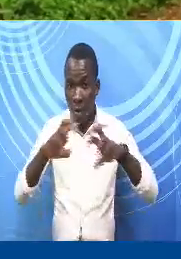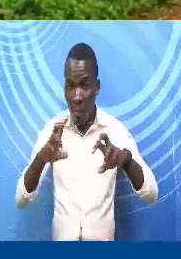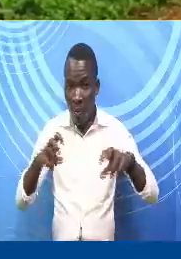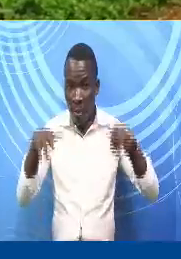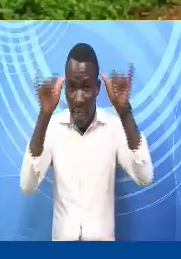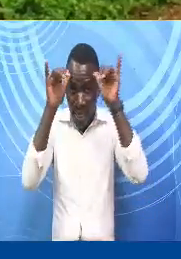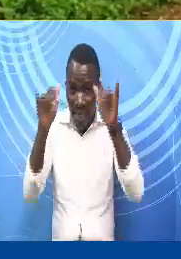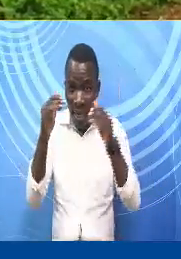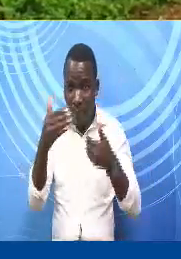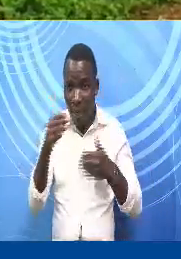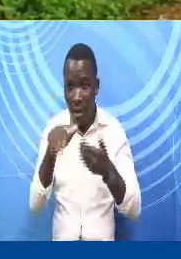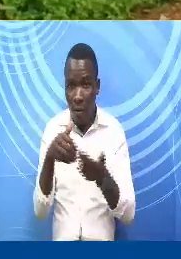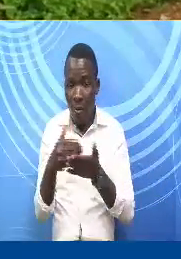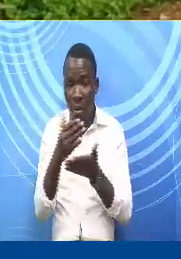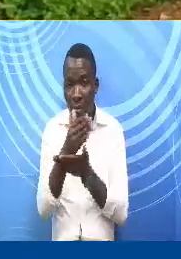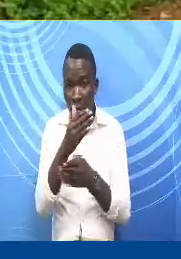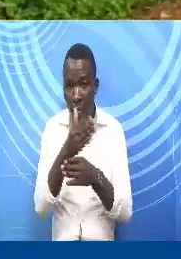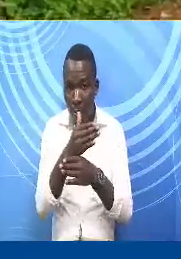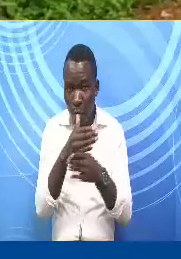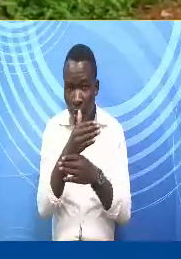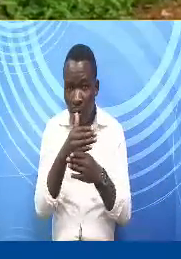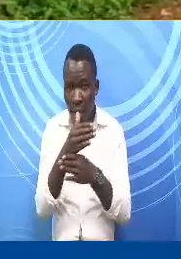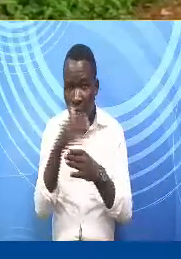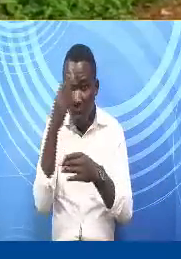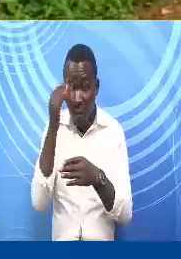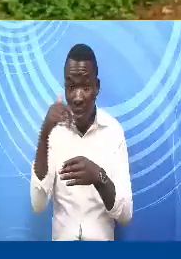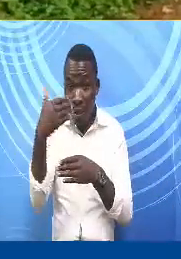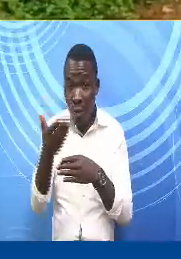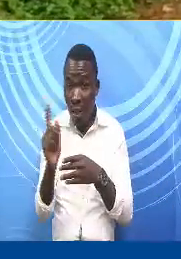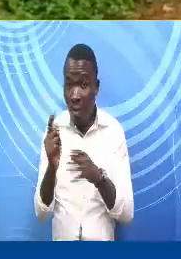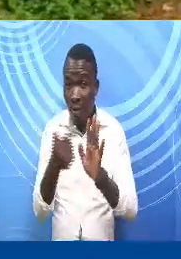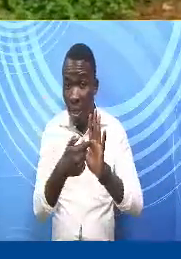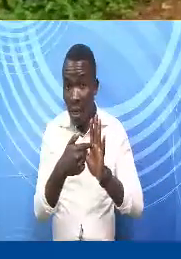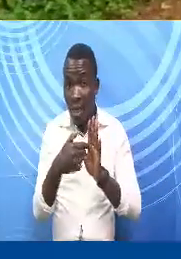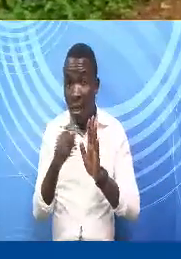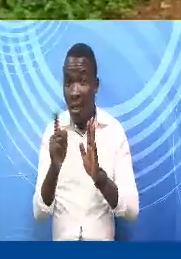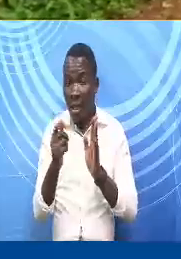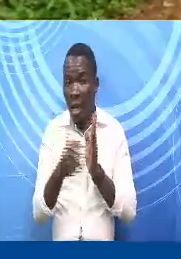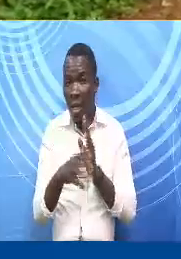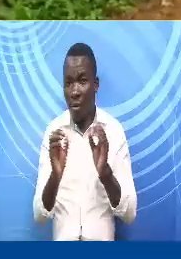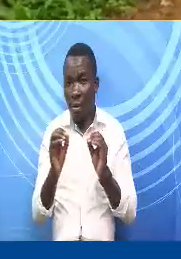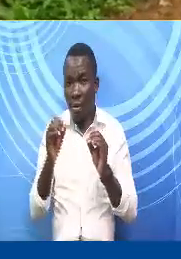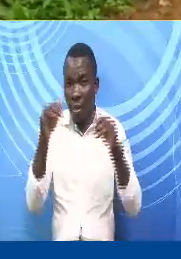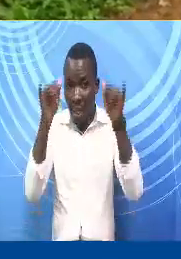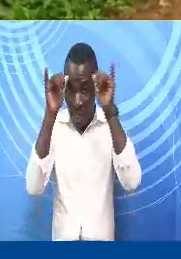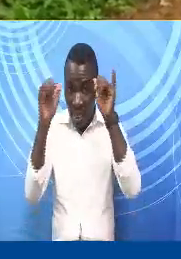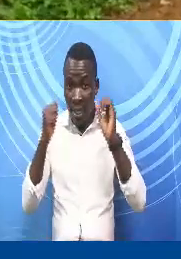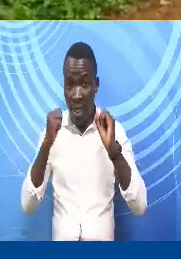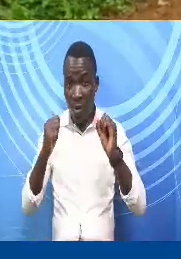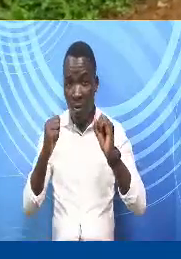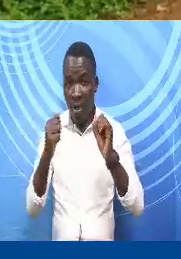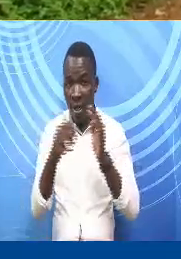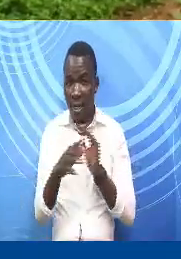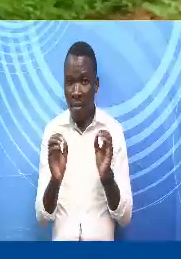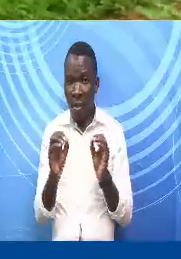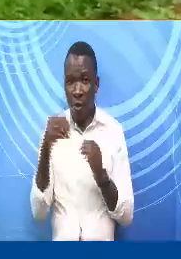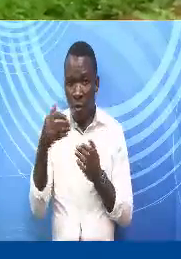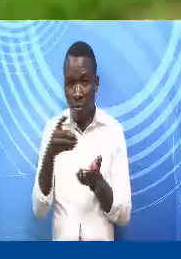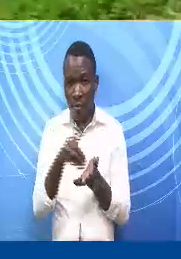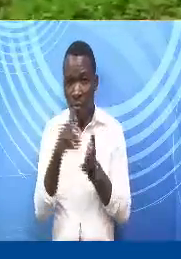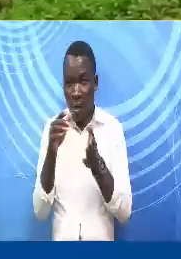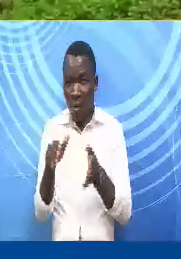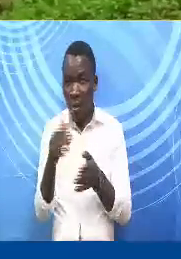ibage turebe niba ari kuko inyuma ntabwo byagaragara ko nta n'ikibazo yari ifite yari nk'ikomeye ari nke nta kibazo ifite ubwo veterineri yababwiye